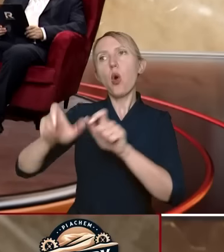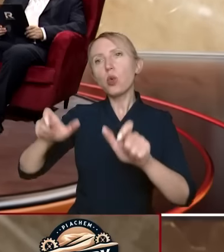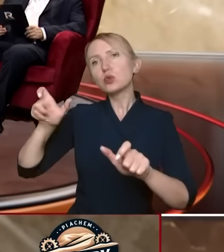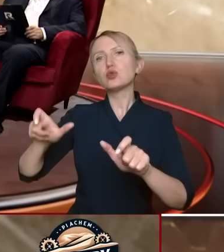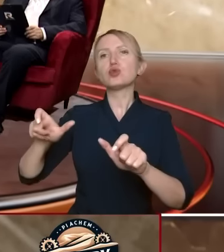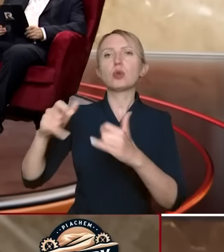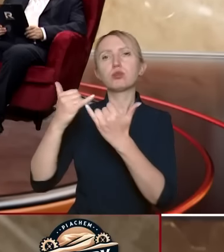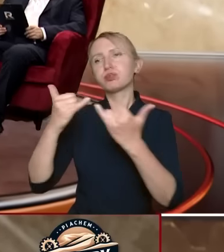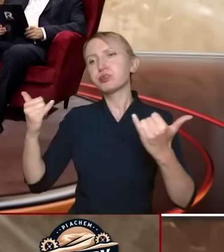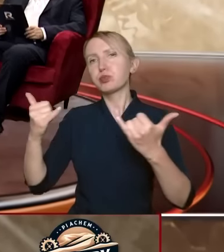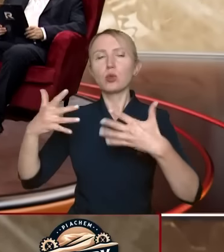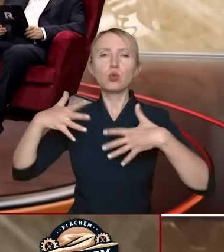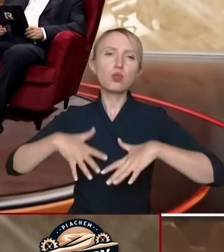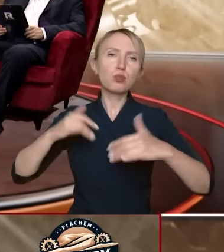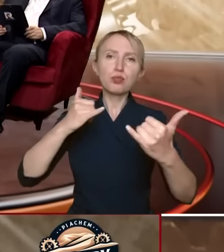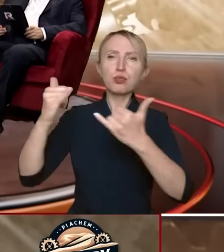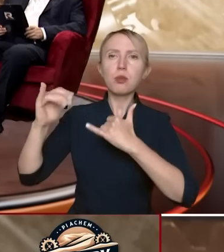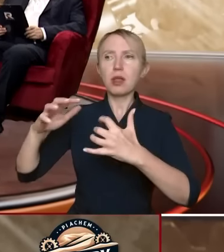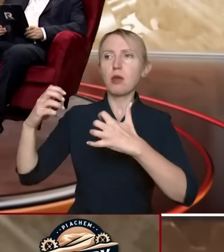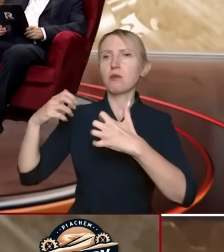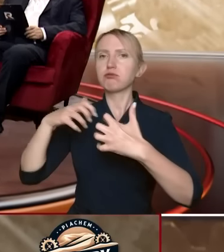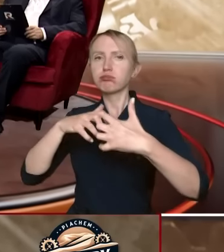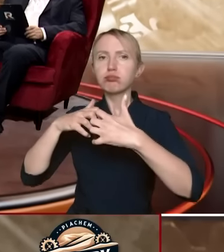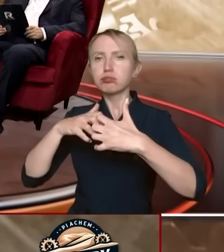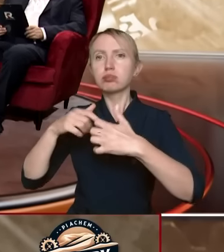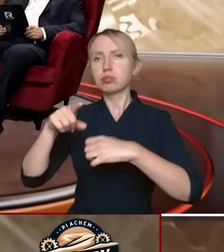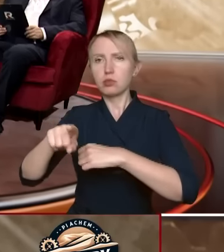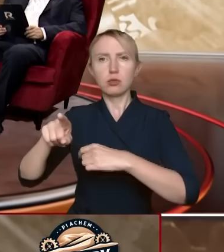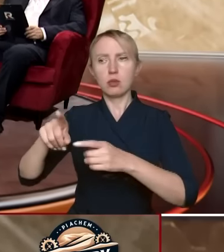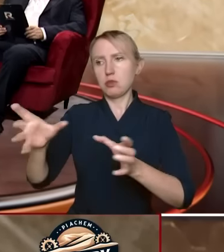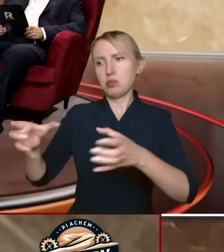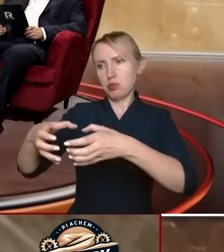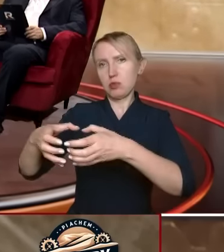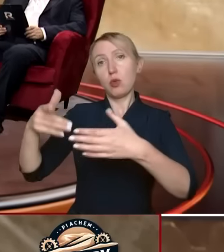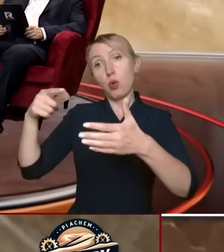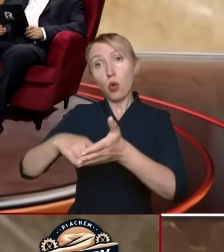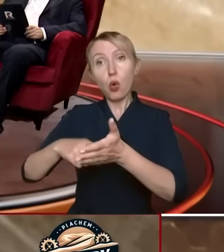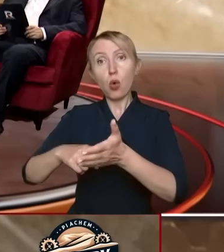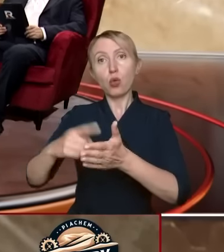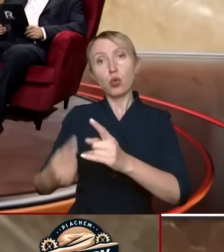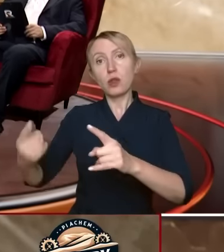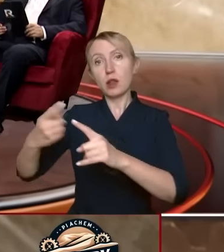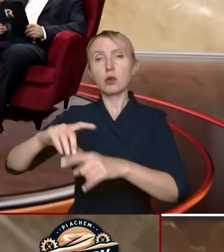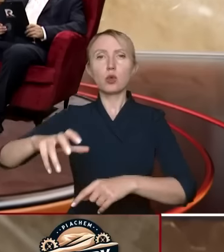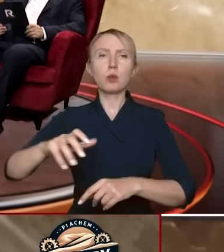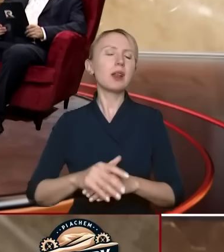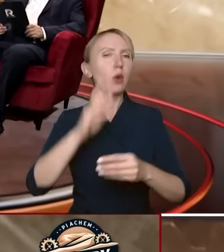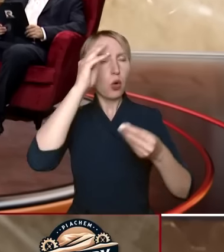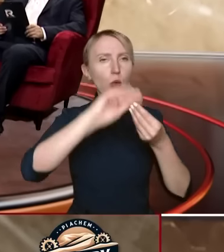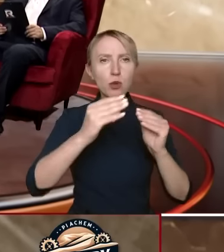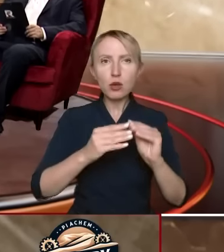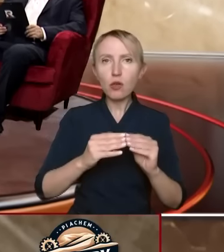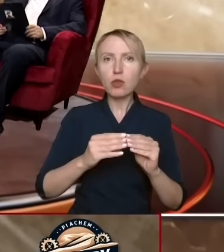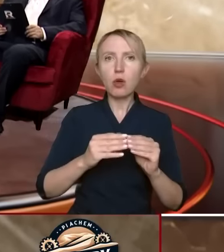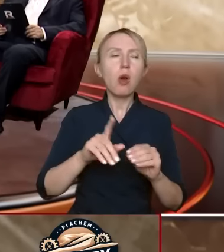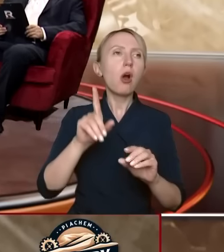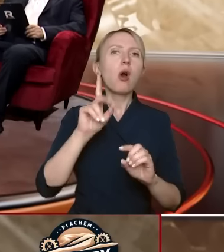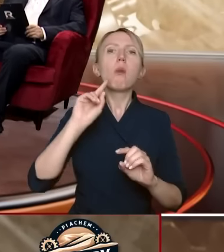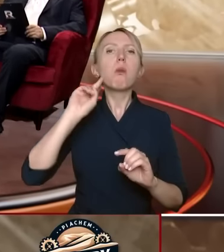będą tutaj walczyły, będą rozgrywki między nimi, to może będzie ta sprawiedliwość. Ale to skomplikowane bardzo, bo tych płci podobno